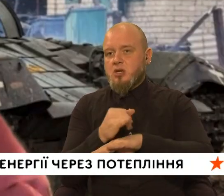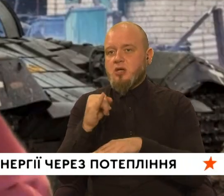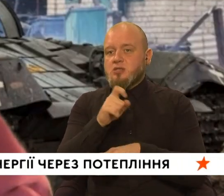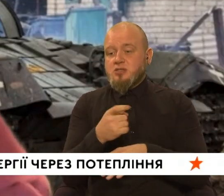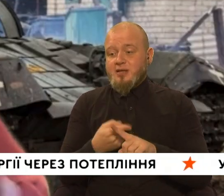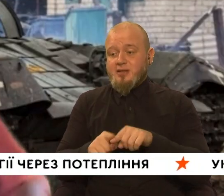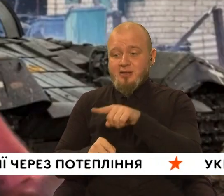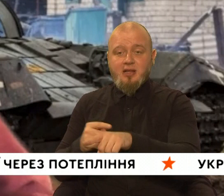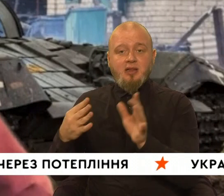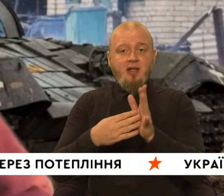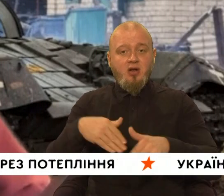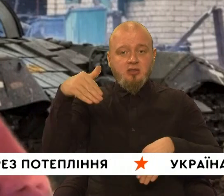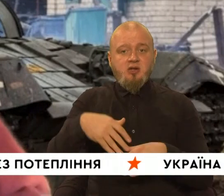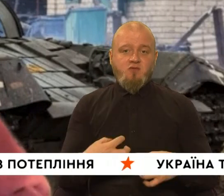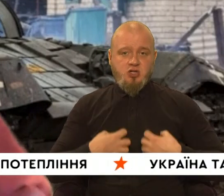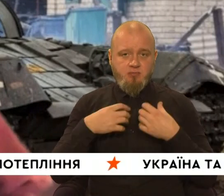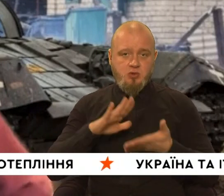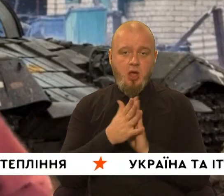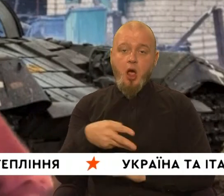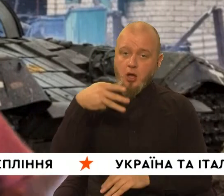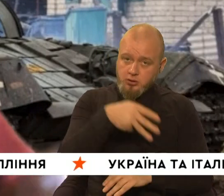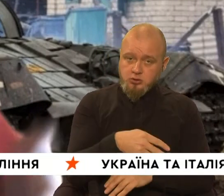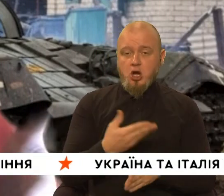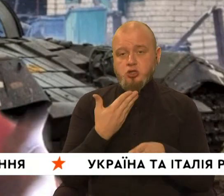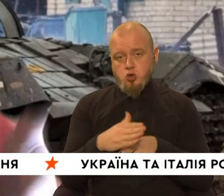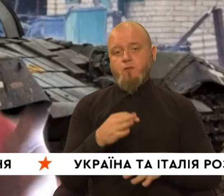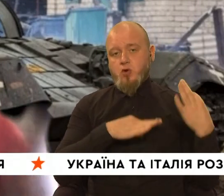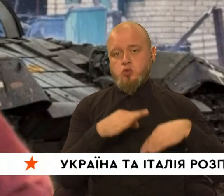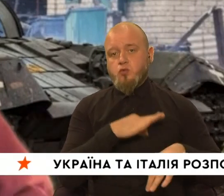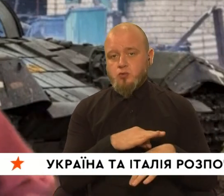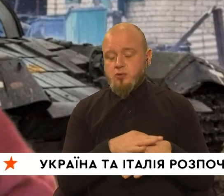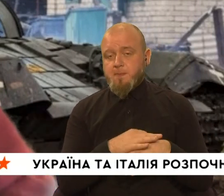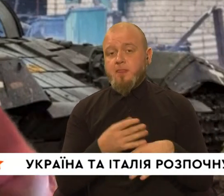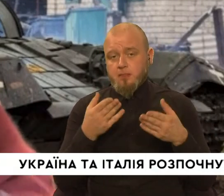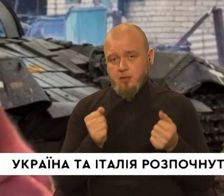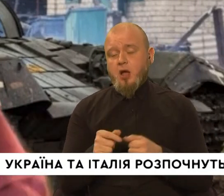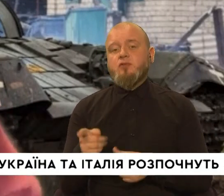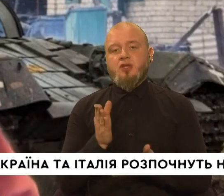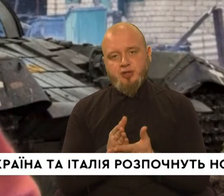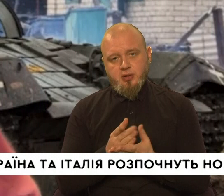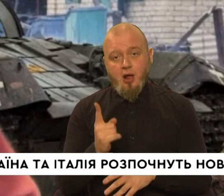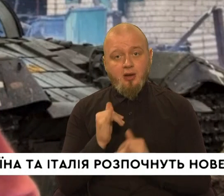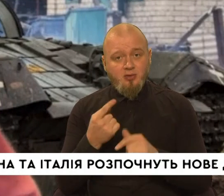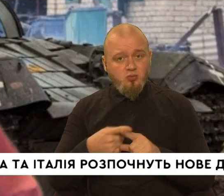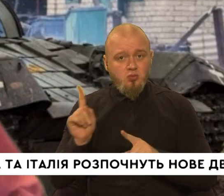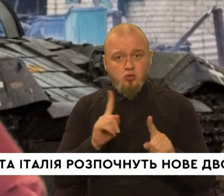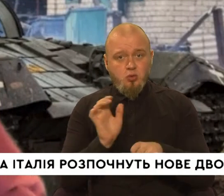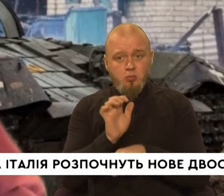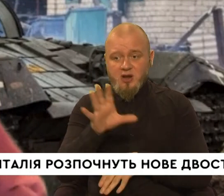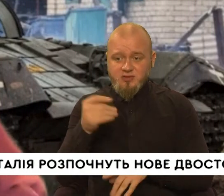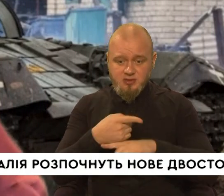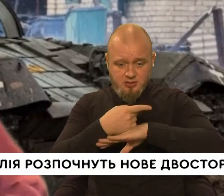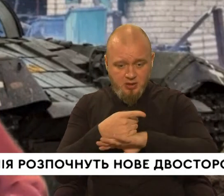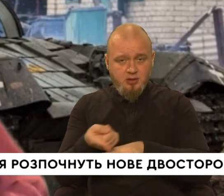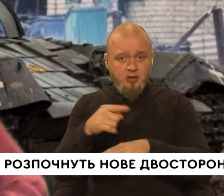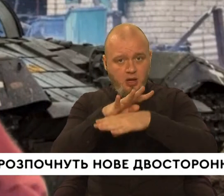яких 9 тисяч у жахливому стані, а 3 тисячі частково використовуються. Так, він є. Але для того, щоб доправити всі ці